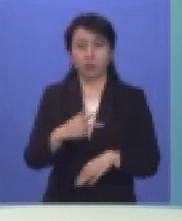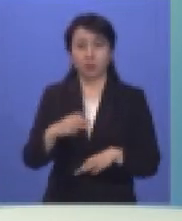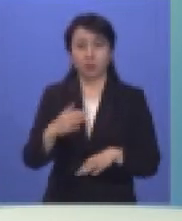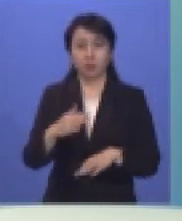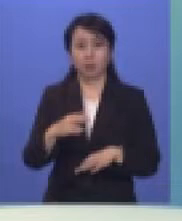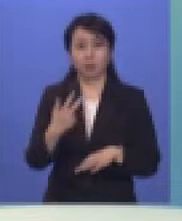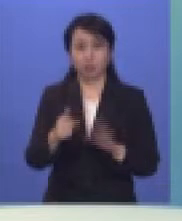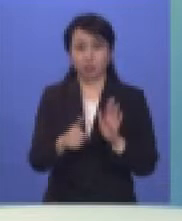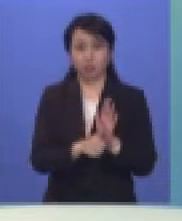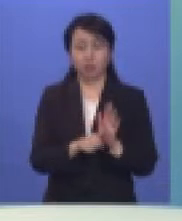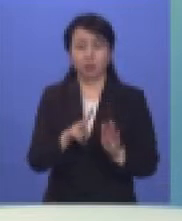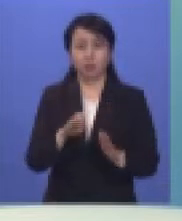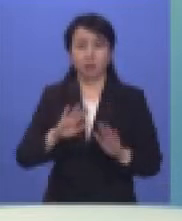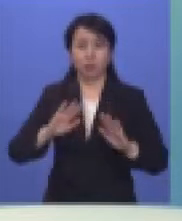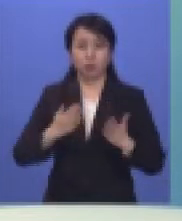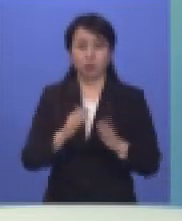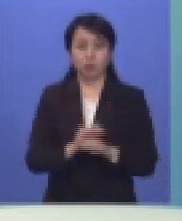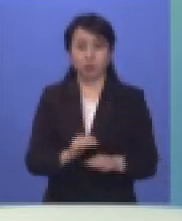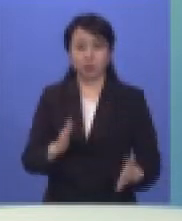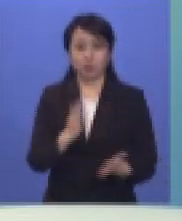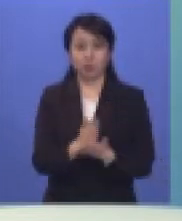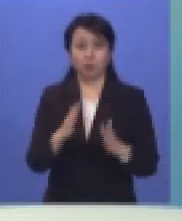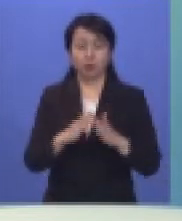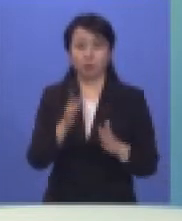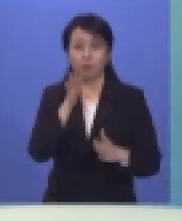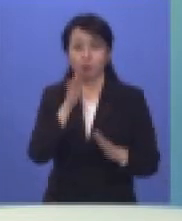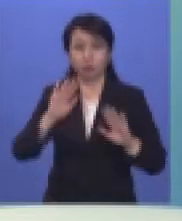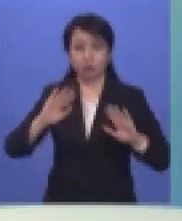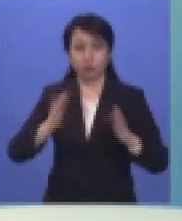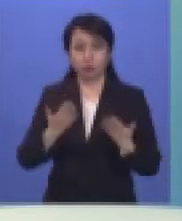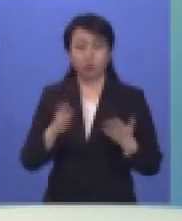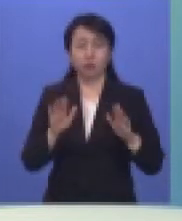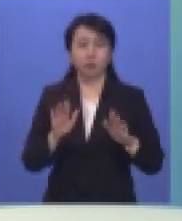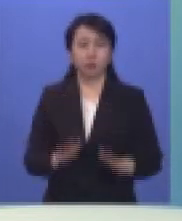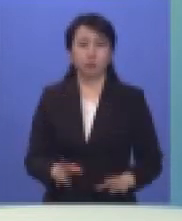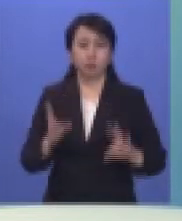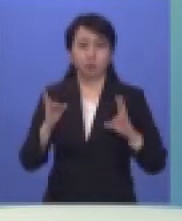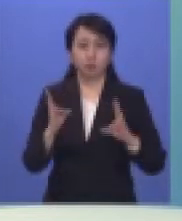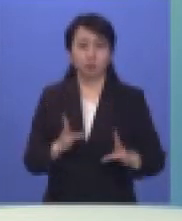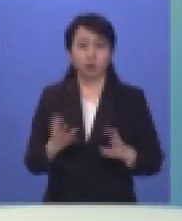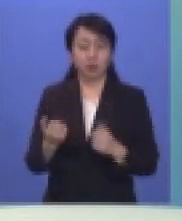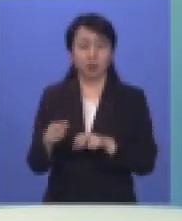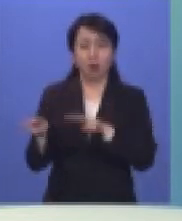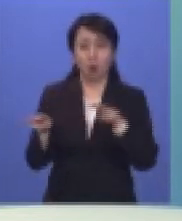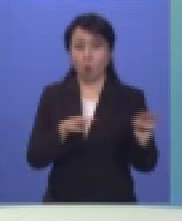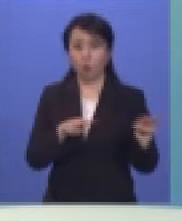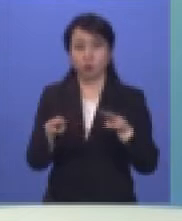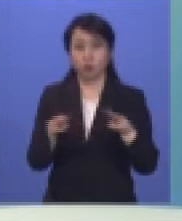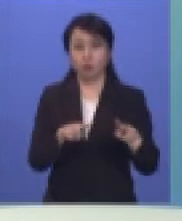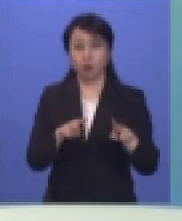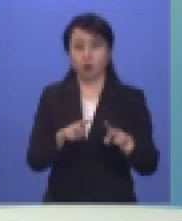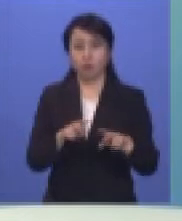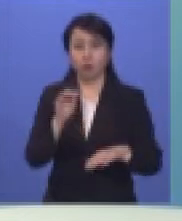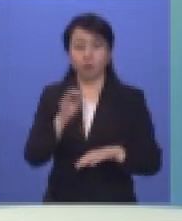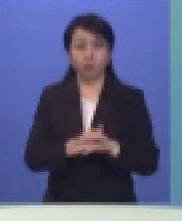36 лет. О случившемся сообщили дети, находившиеся дома во время произошедшего. С места происшествия изъято охотничье